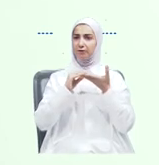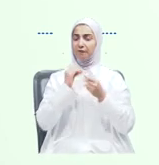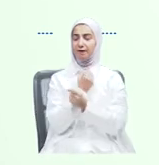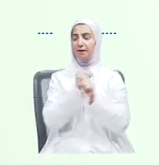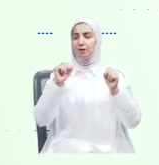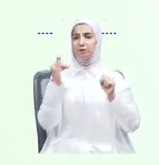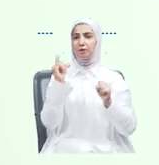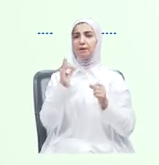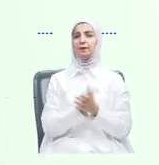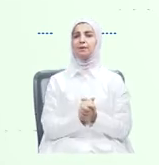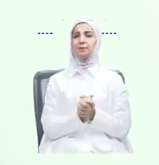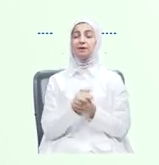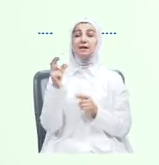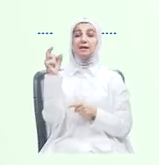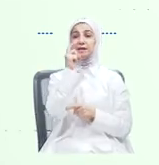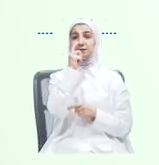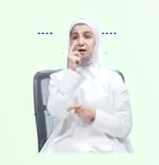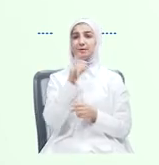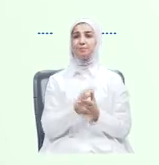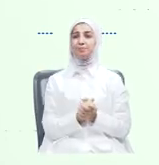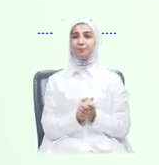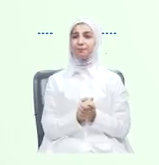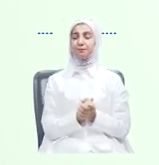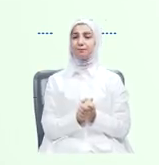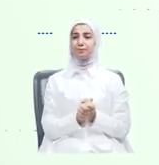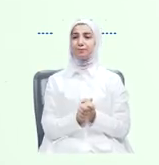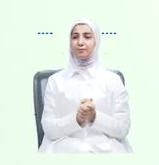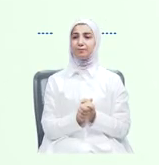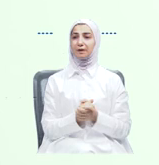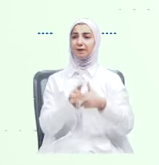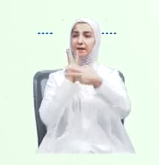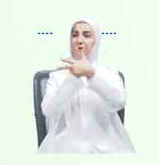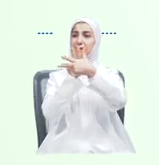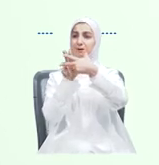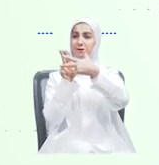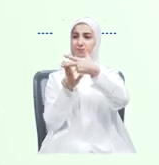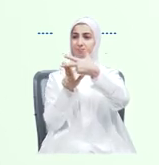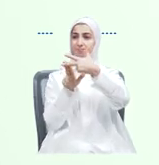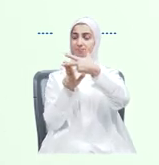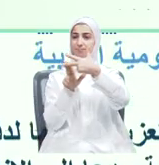التراث العربي الإسلامي، وهي